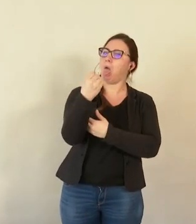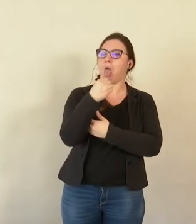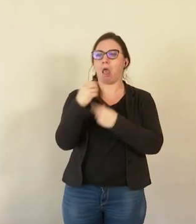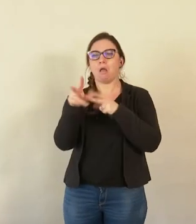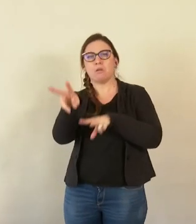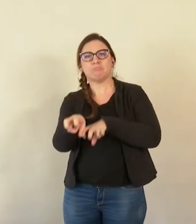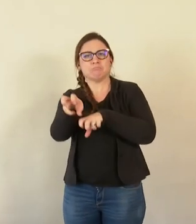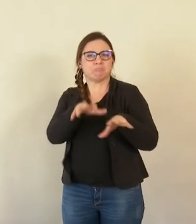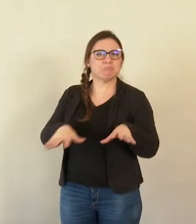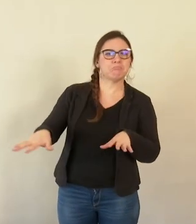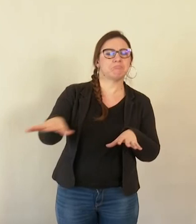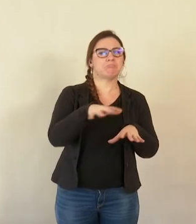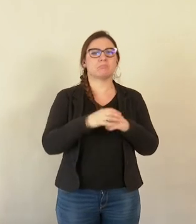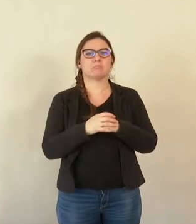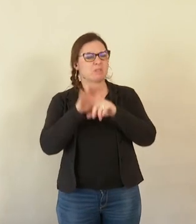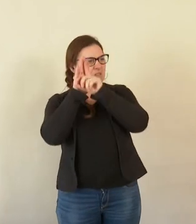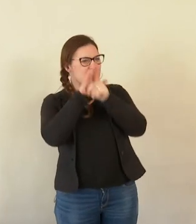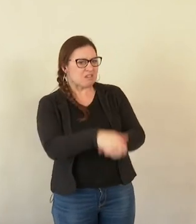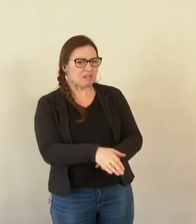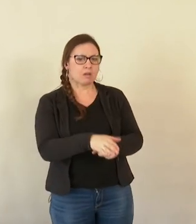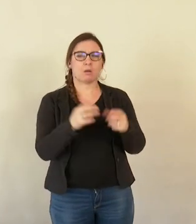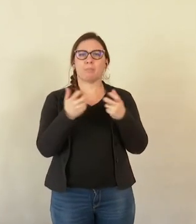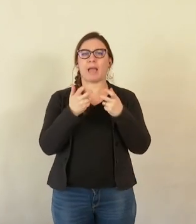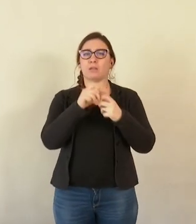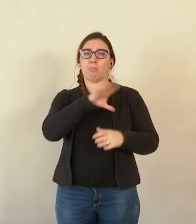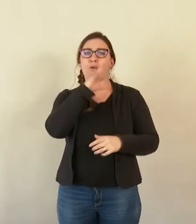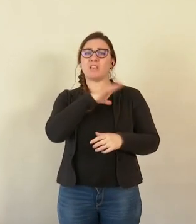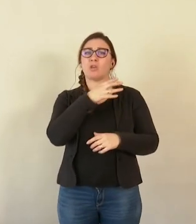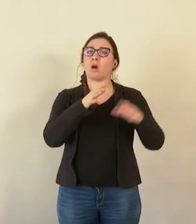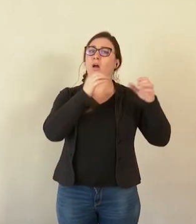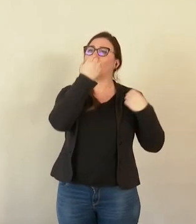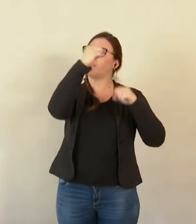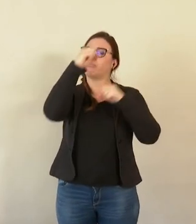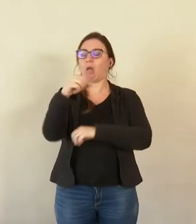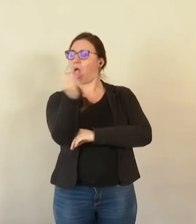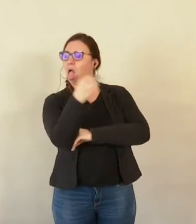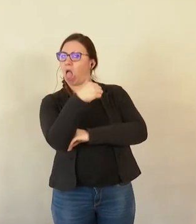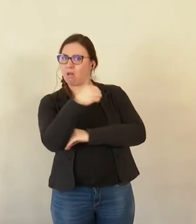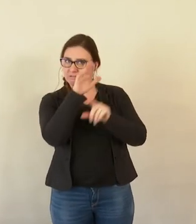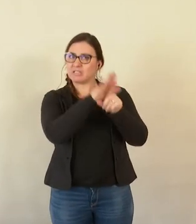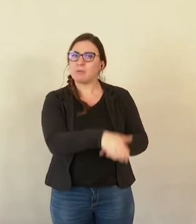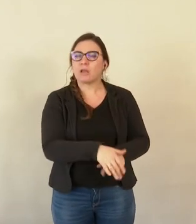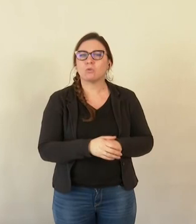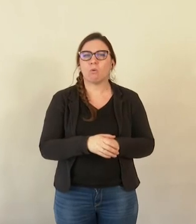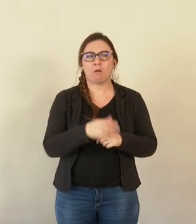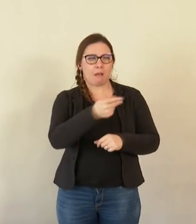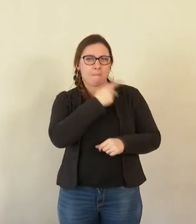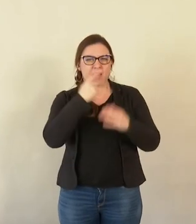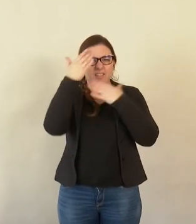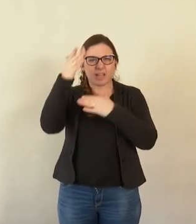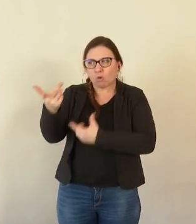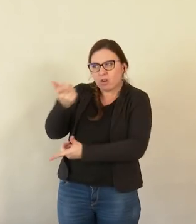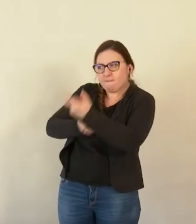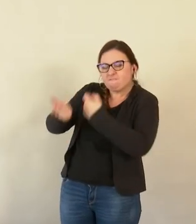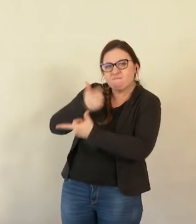agriculteur il discrim lorsqu'il choisit d'ignorer les enseignants il discrimine en tenant attirer des médecins étrangers tout en